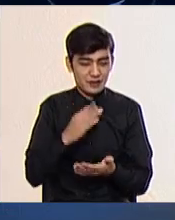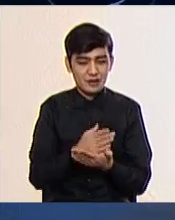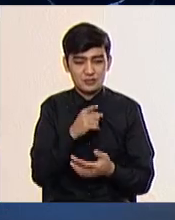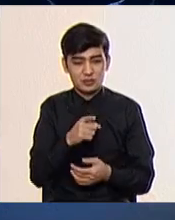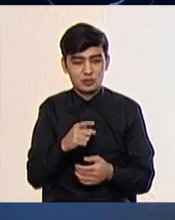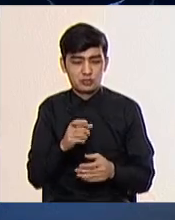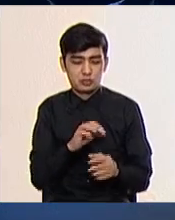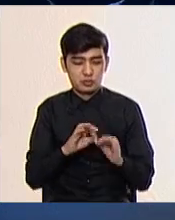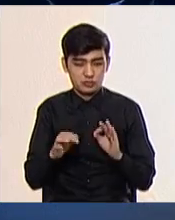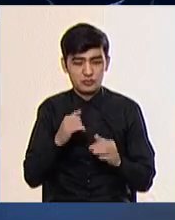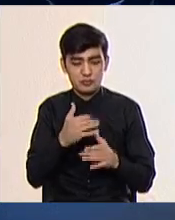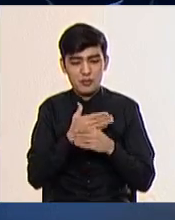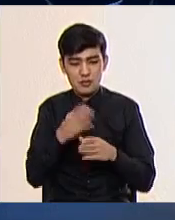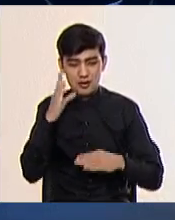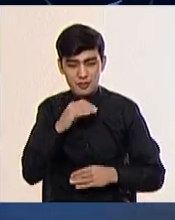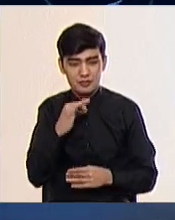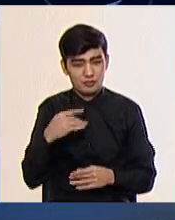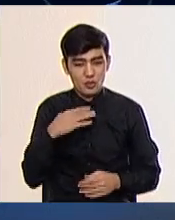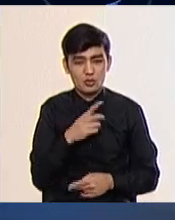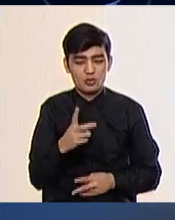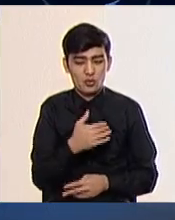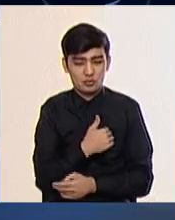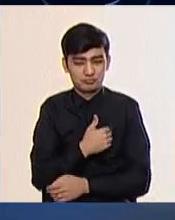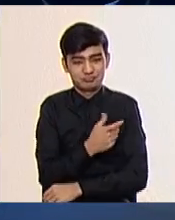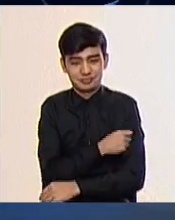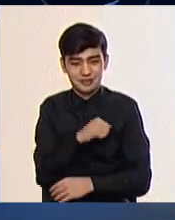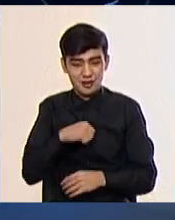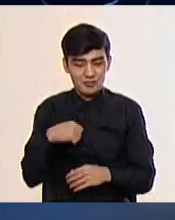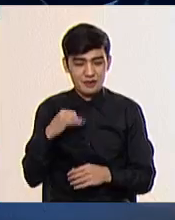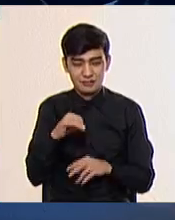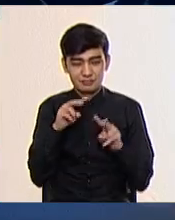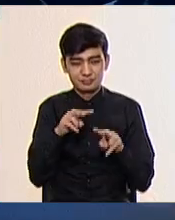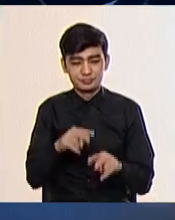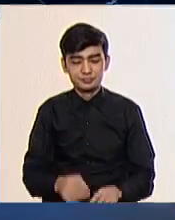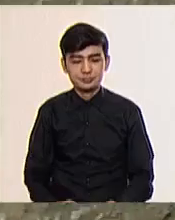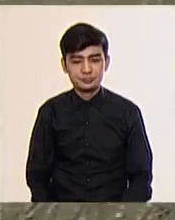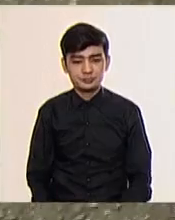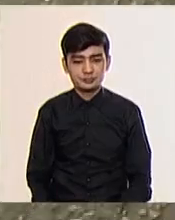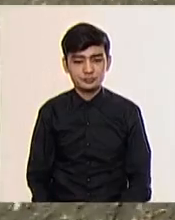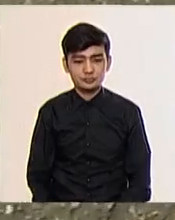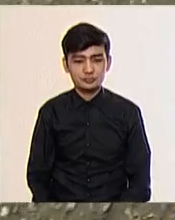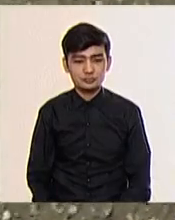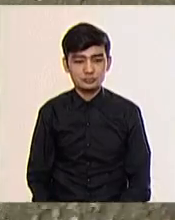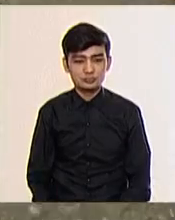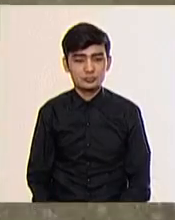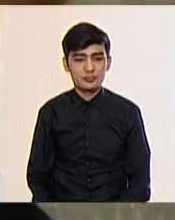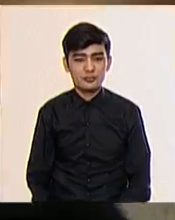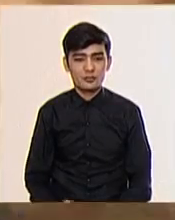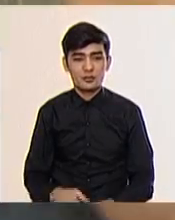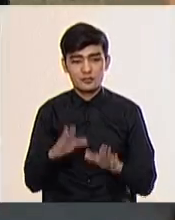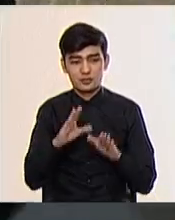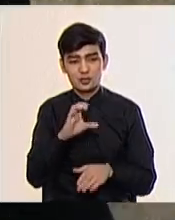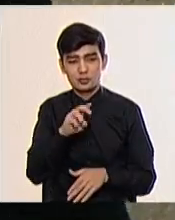и желающих привиться очень много. Ардак Камал следила за транспортировкой. Вот «Спутник Ви» идет